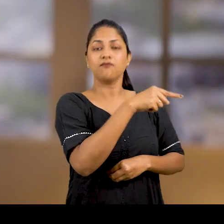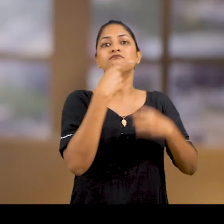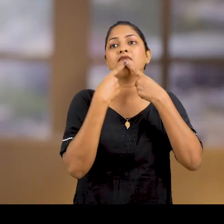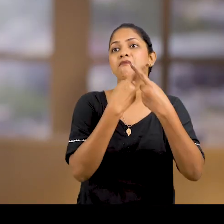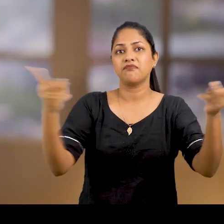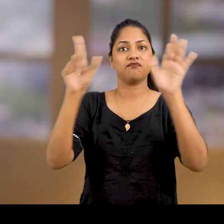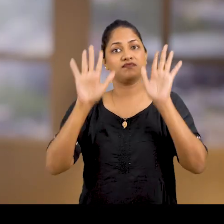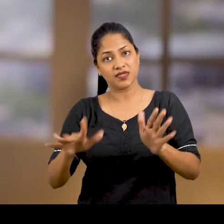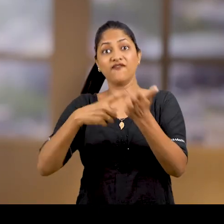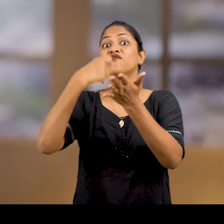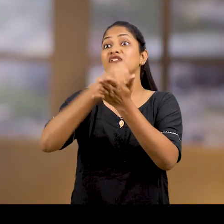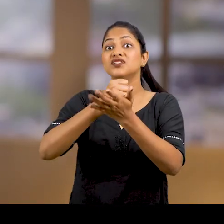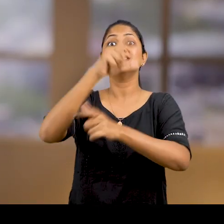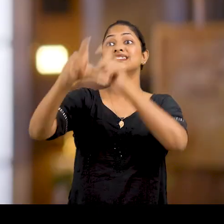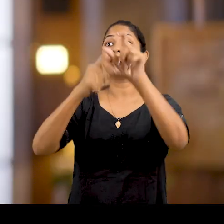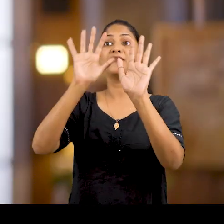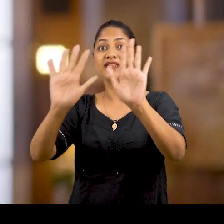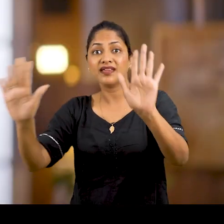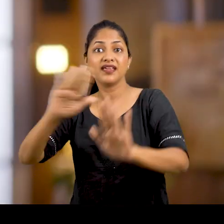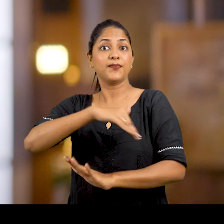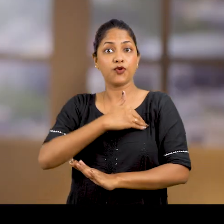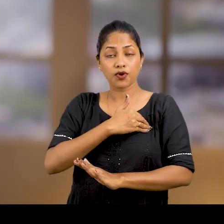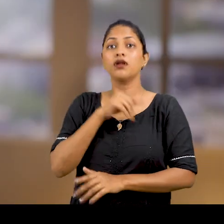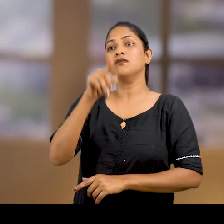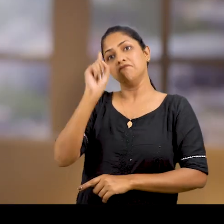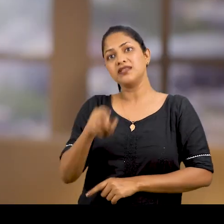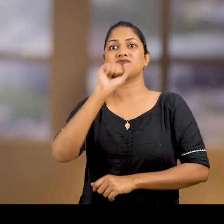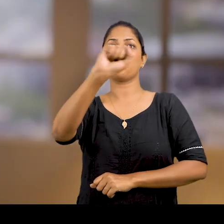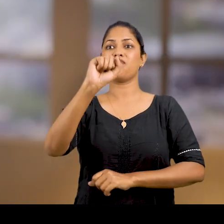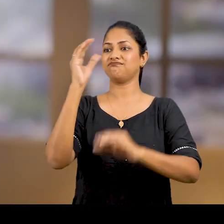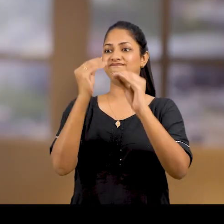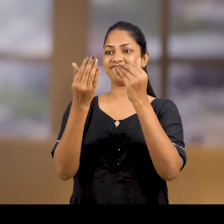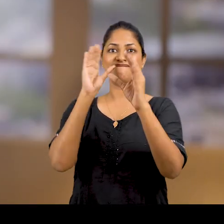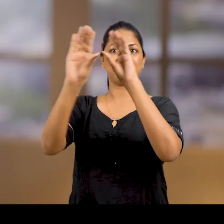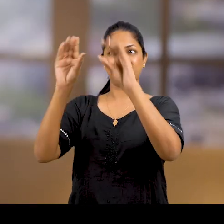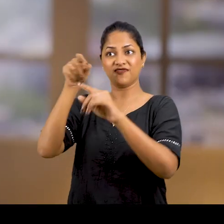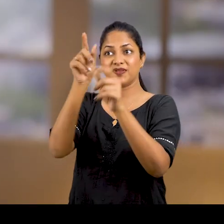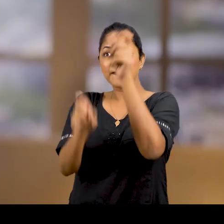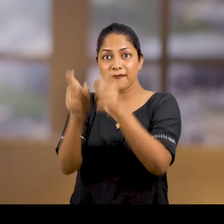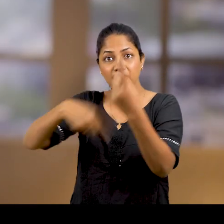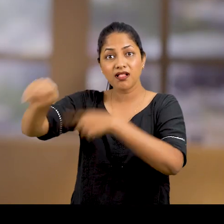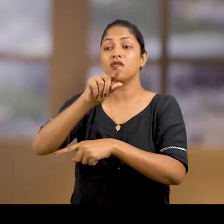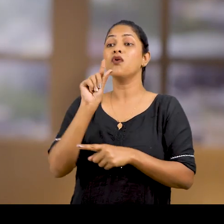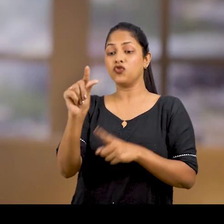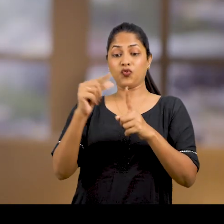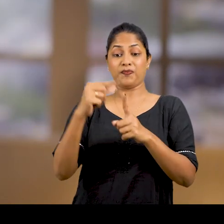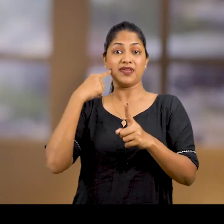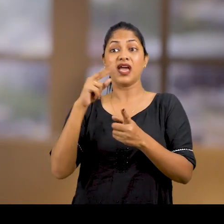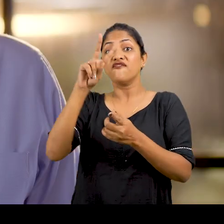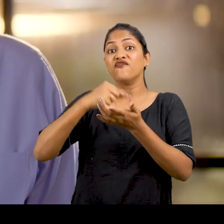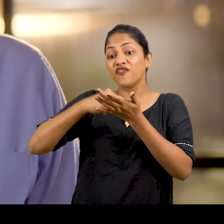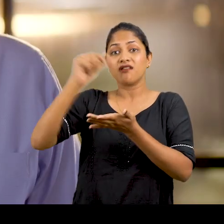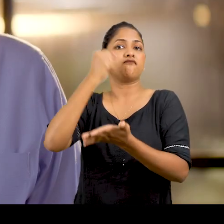రిజిస్టర్డ్ బ్రోకర్లు మరియు మ్యూచువల్ ఫండ్ మధ్యవర్తులు పెట్టుబడిదారులకు వారు ధృవీకరించబడిన యూపీఐ ఐడిని మాత్రమే ఇవ్వాలని